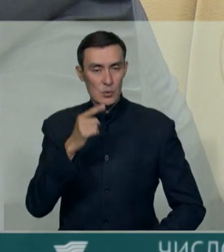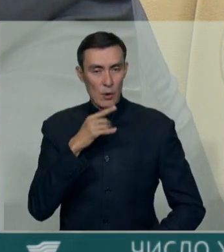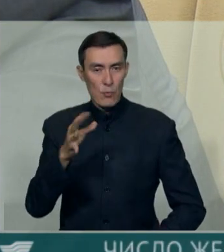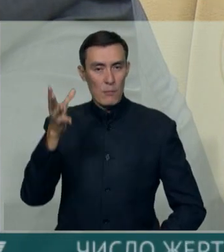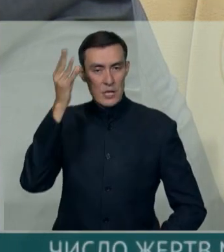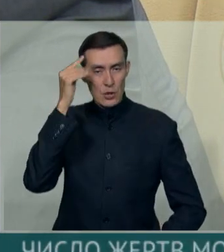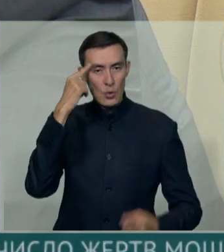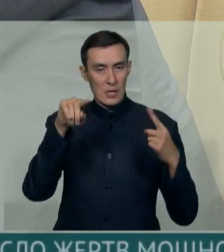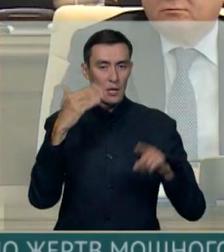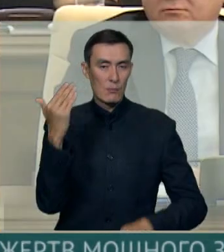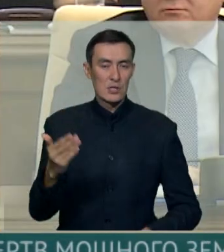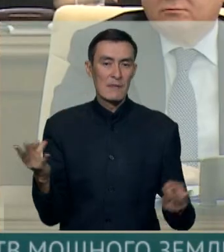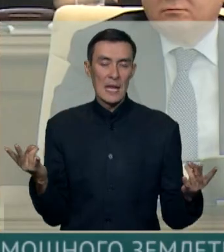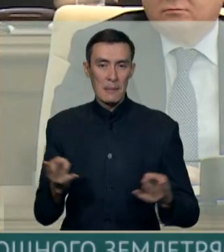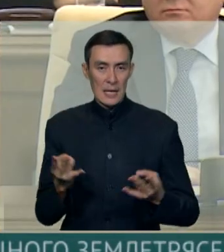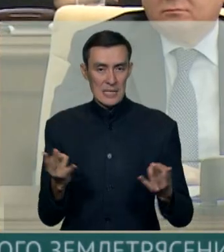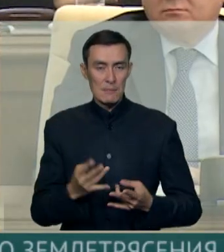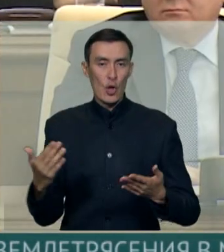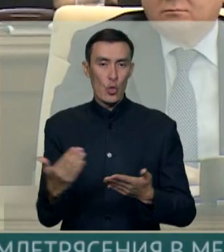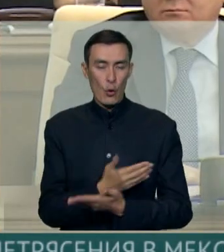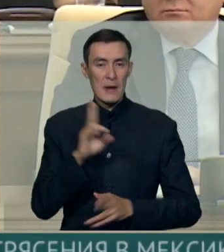мнению разработчиков,